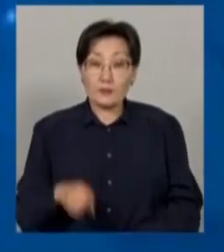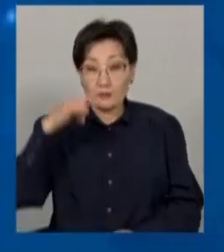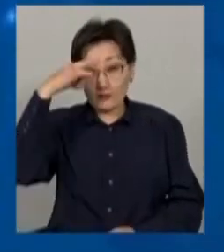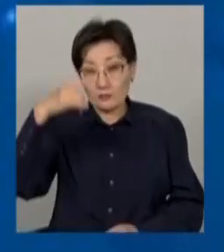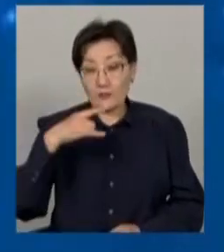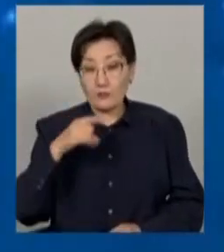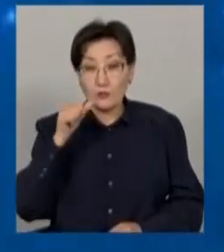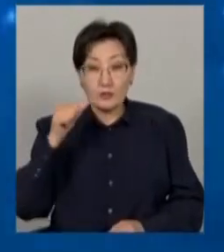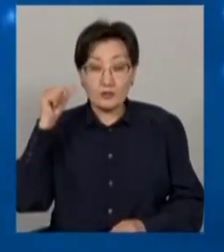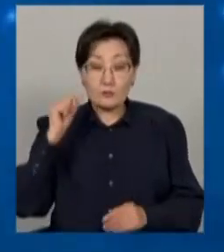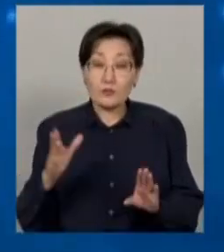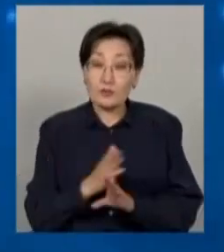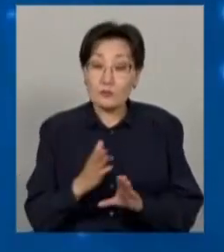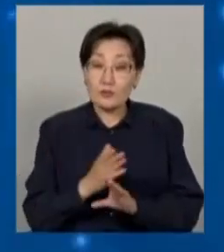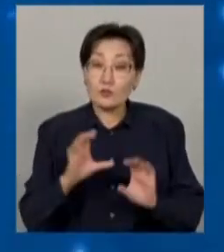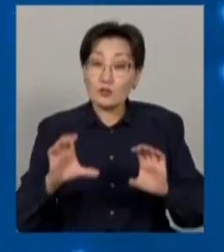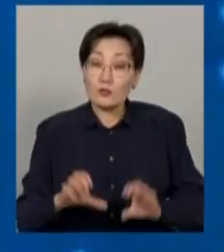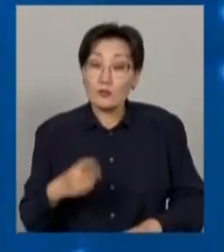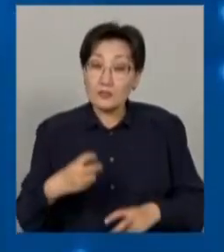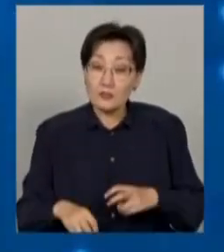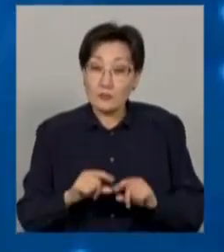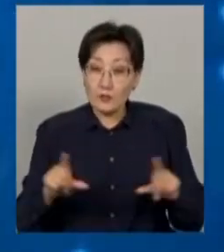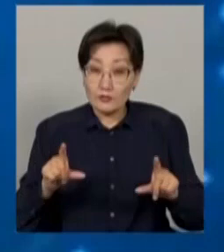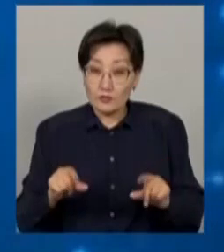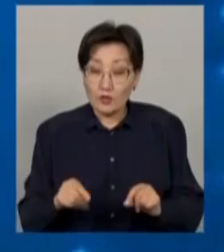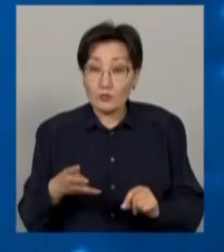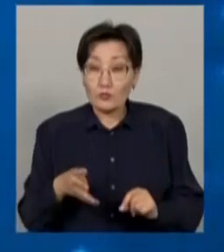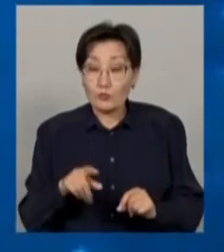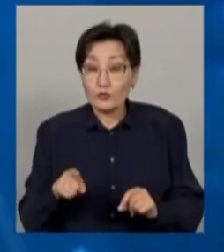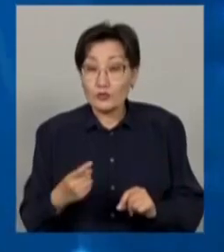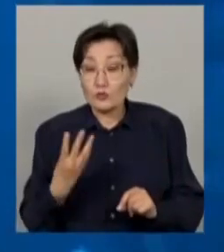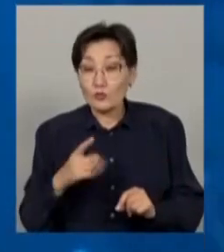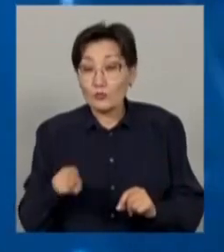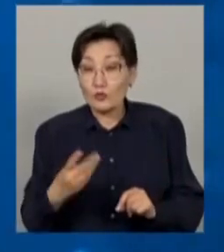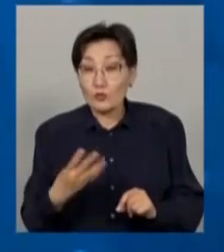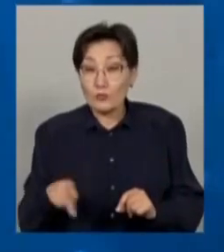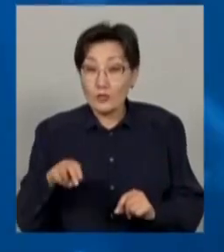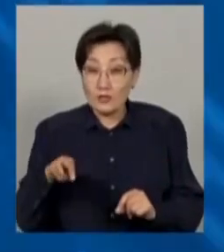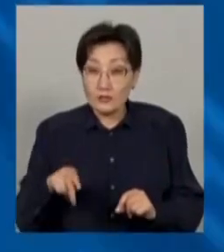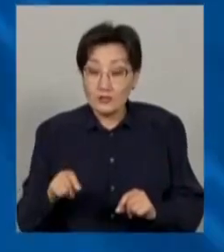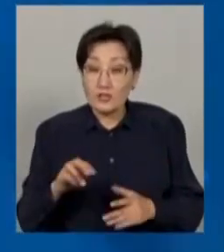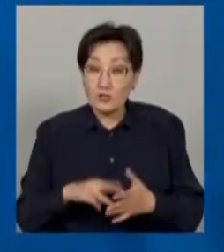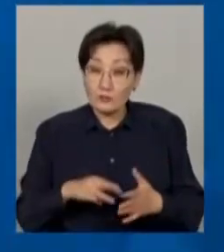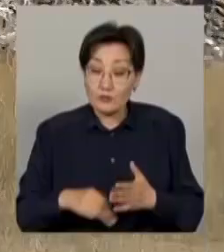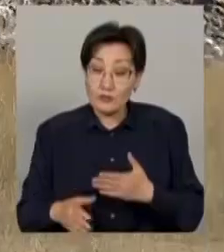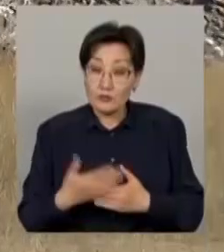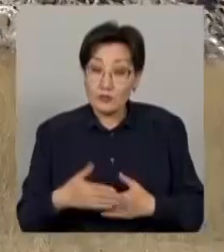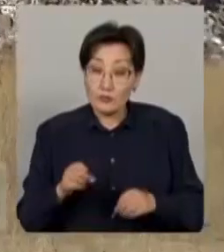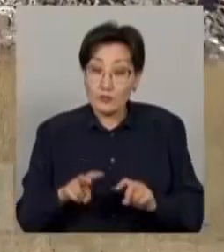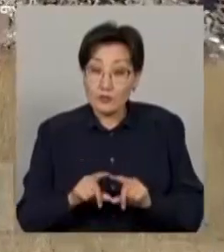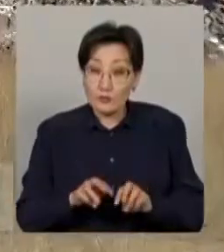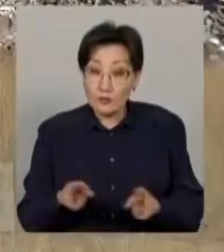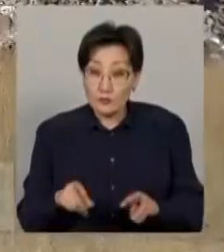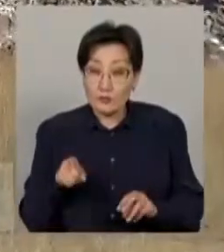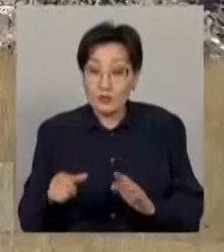Елімізде өткен жылы экологиялық заңнаманы бұзған мекемелерден 4,4 миллиард теңге айыппұл өндірілген. Құзырлы